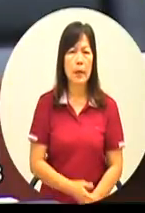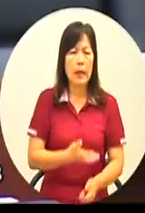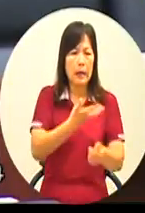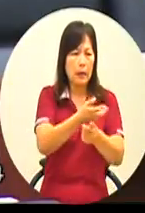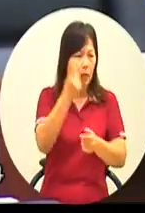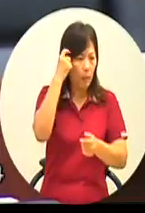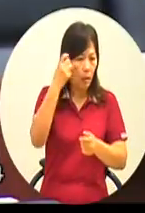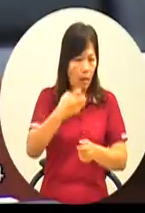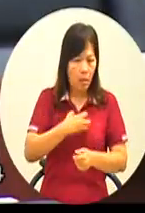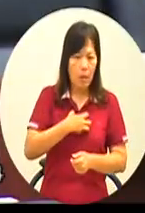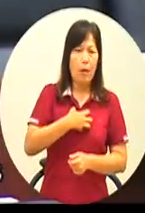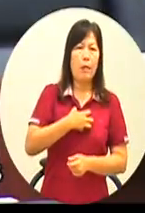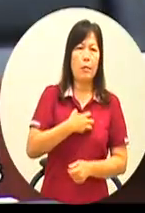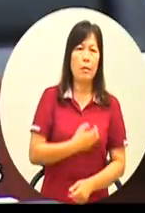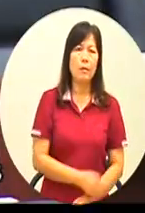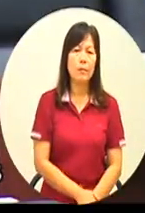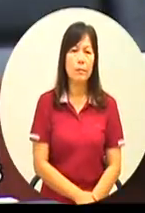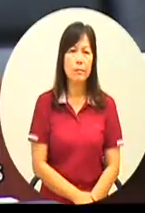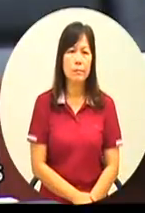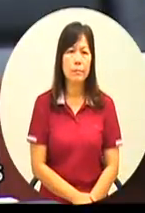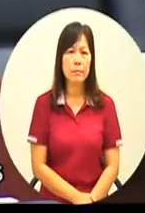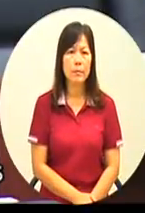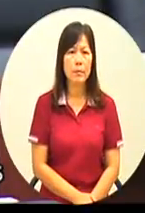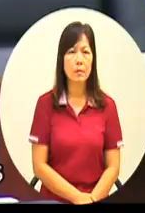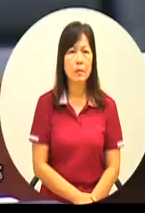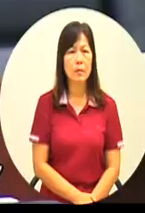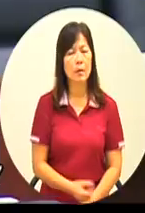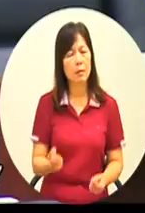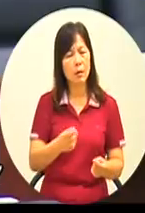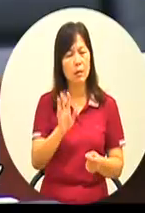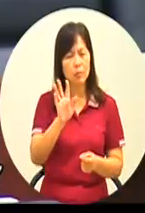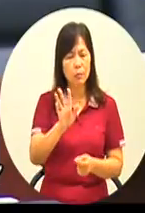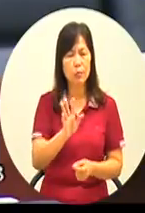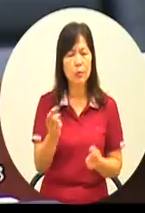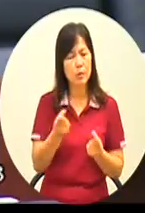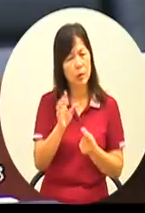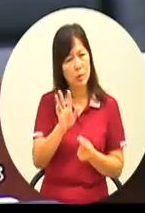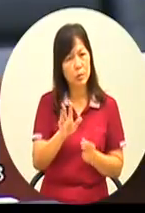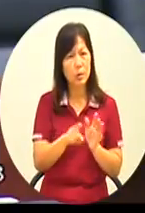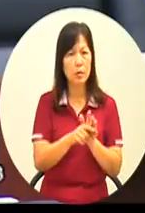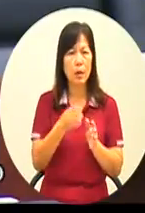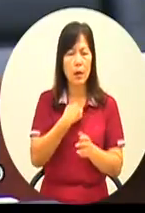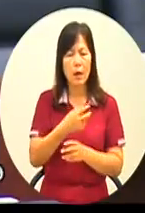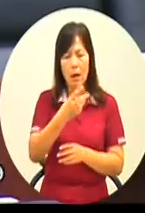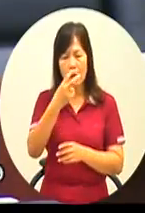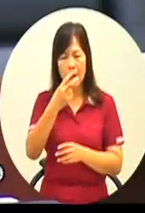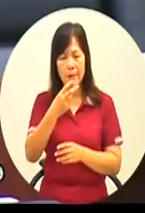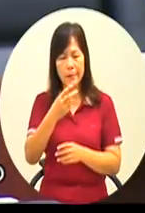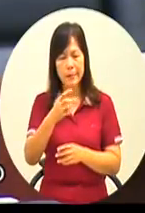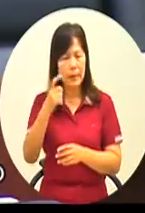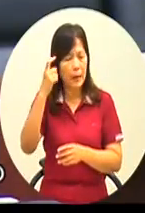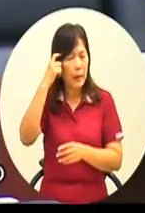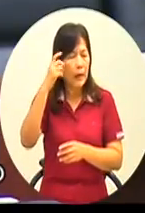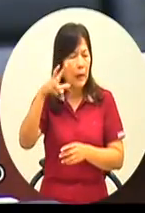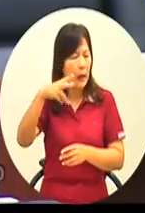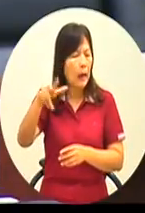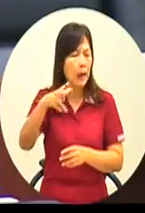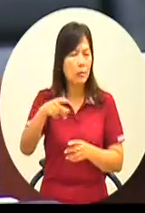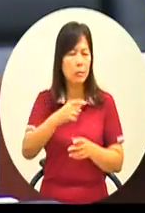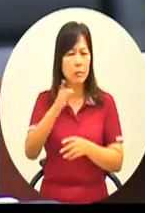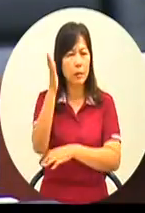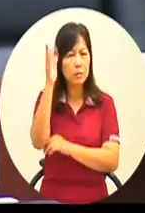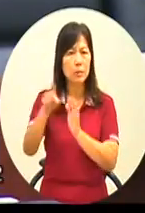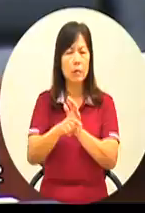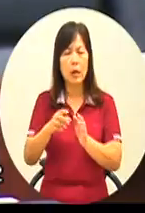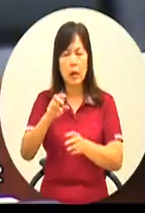讶了。会当讲，咱只讲无悔无目屎啊，不